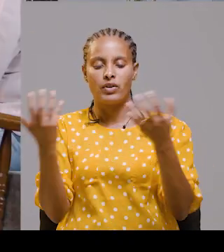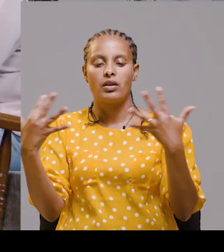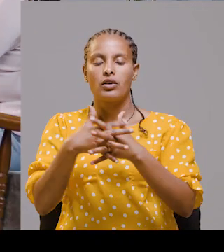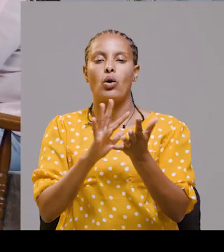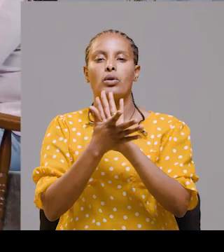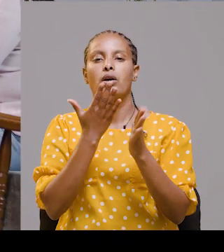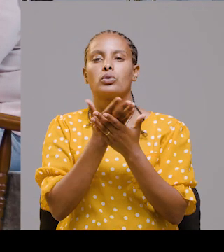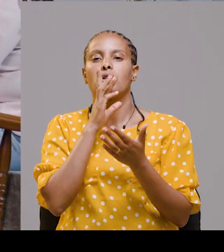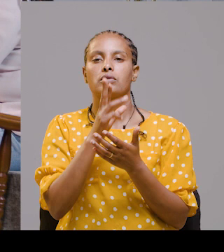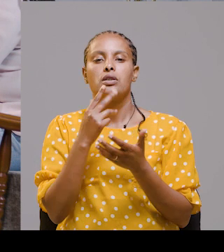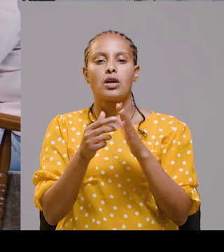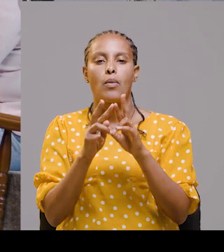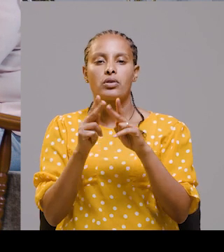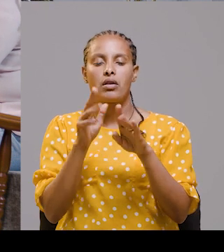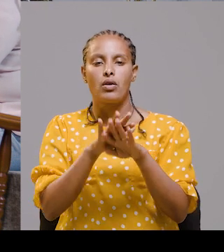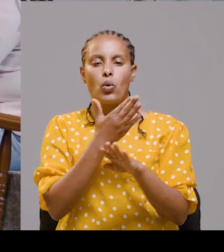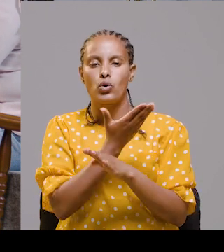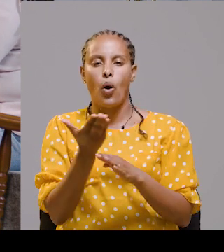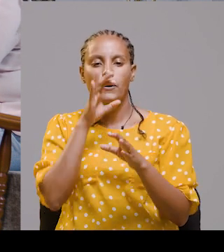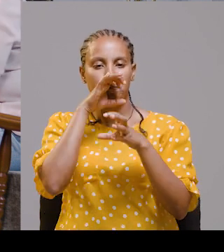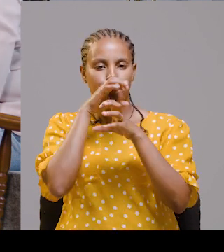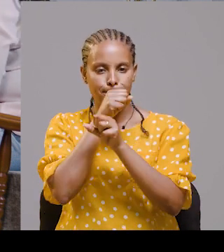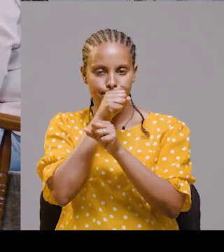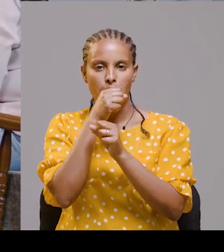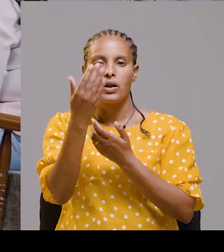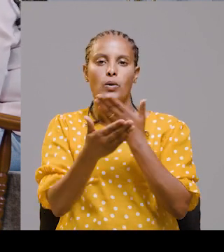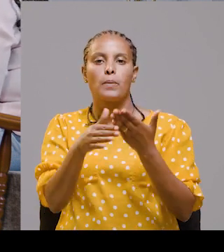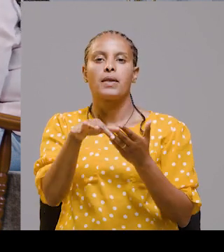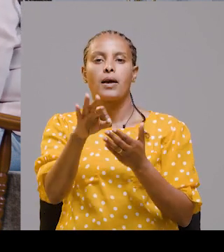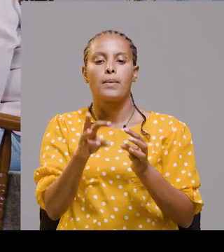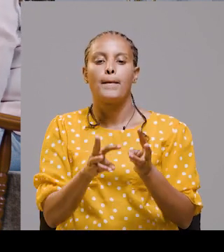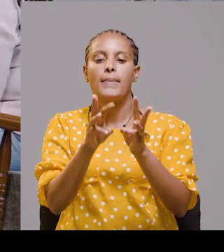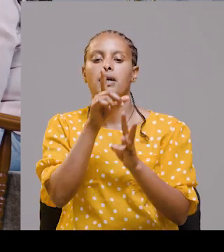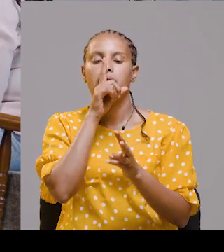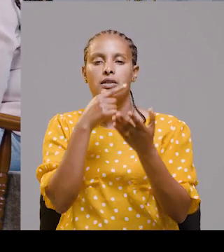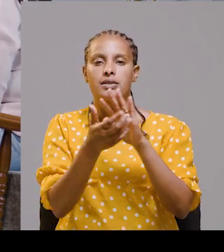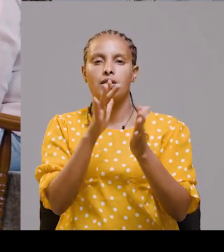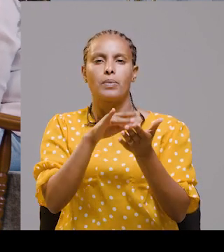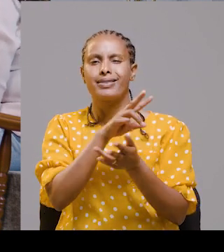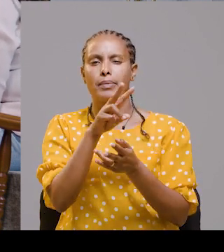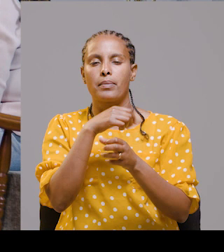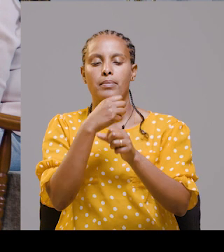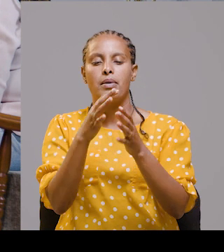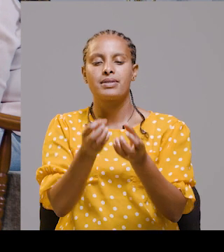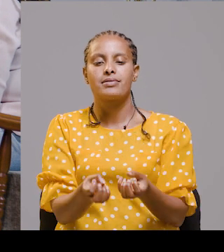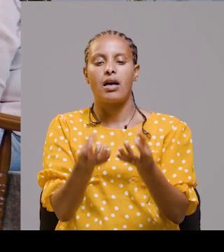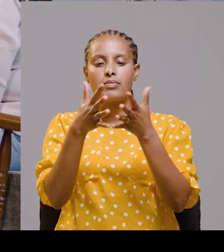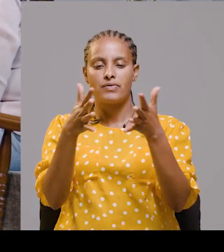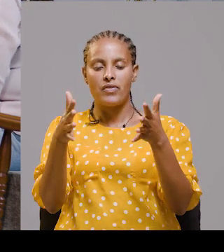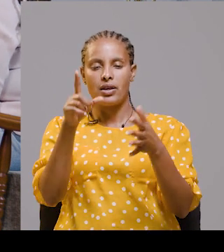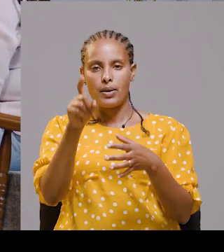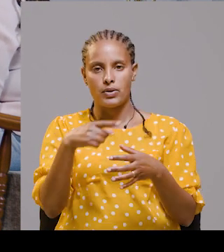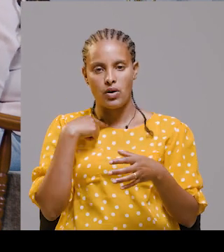ሁለተኛ ደግሞ እዛው ቦታ ላይ ጉዳዩን ጨርሳ አገልግሎቱን መታገኝበት መንገድ ነውና እነሱ ሴንተሮች በጣም መብዛት አለባቸው ሀገራችን